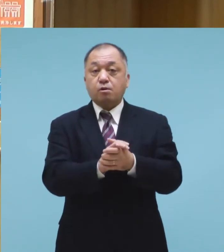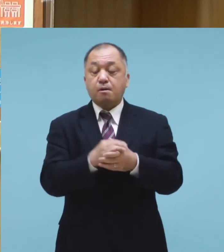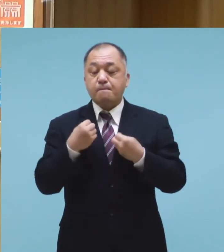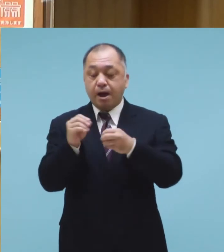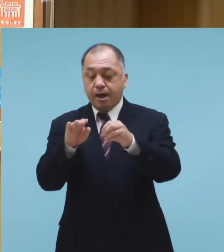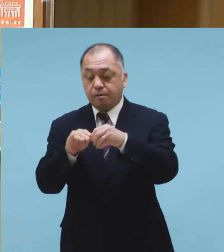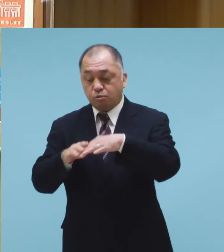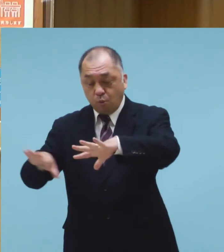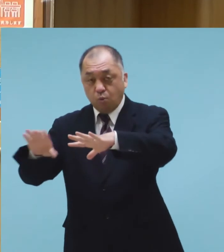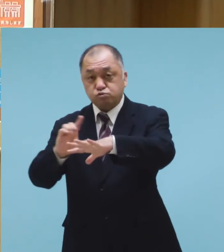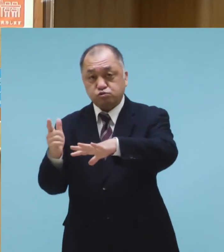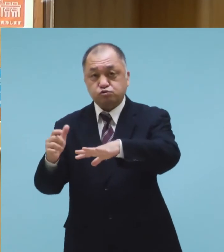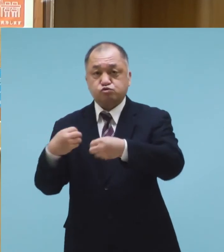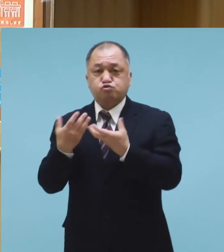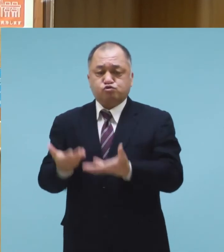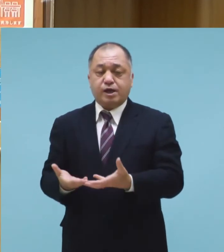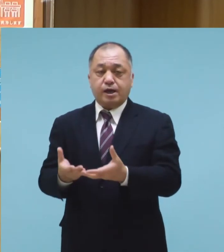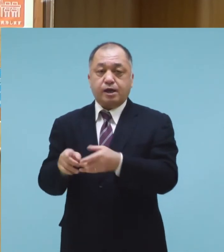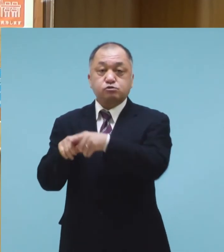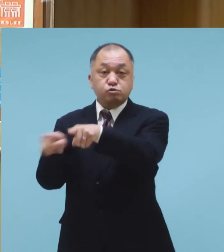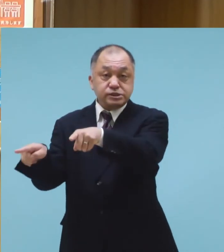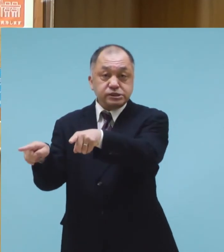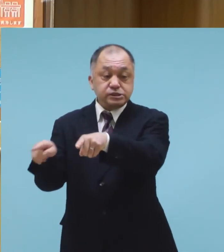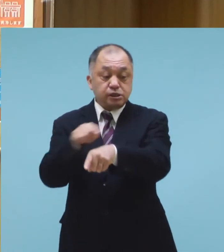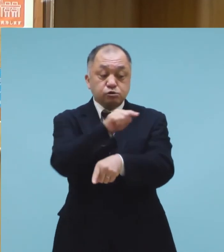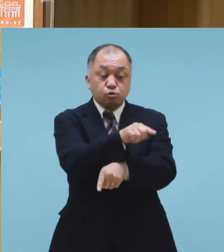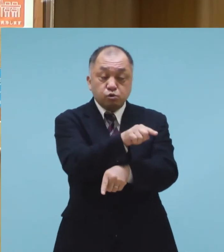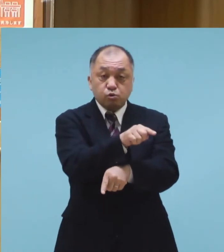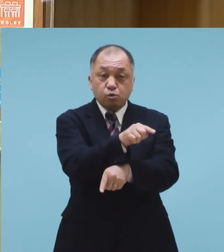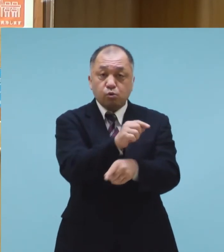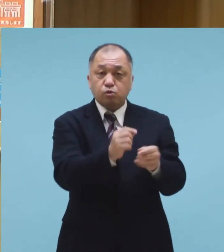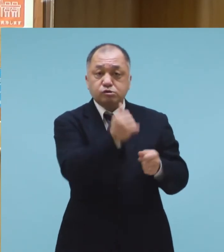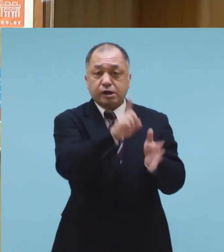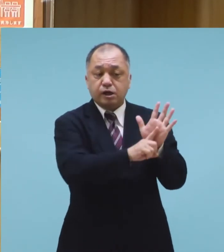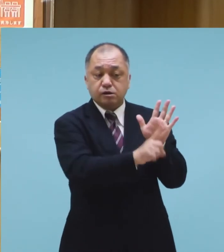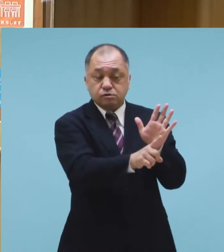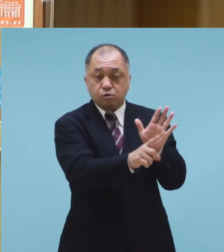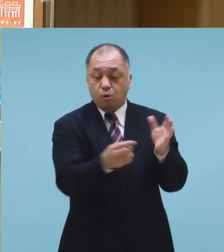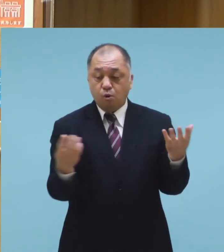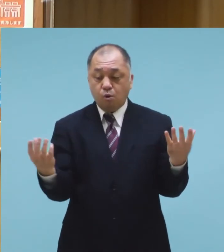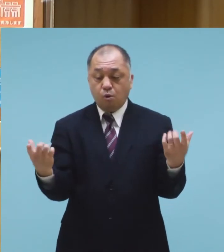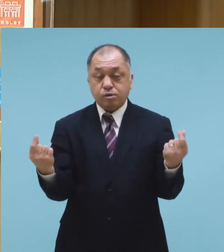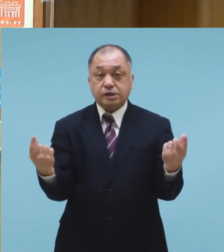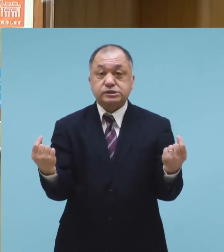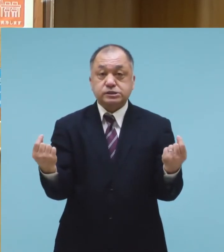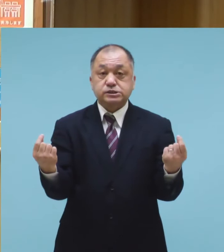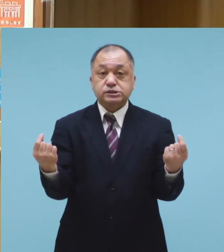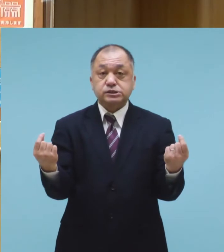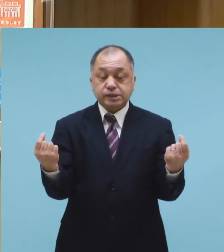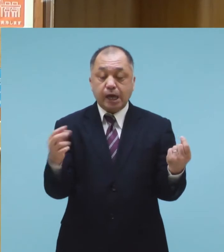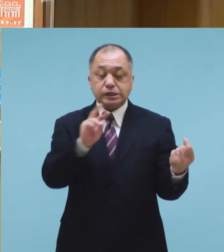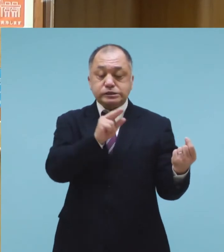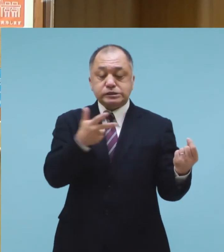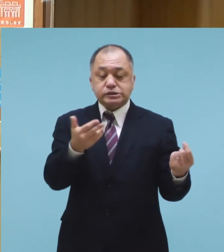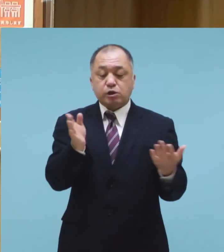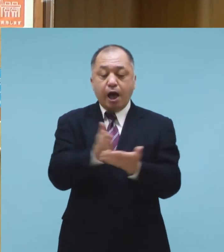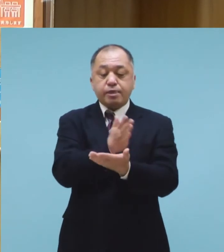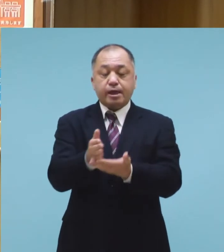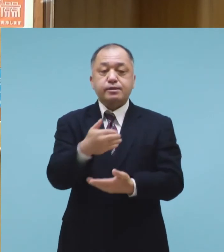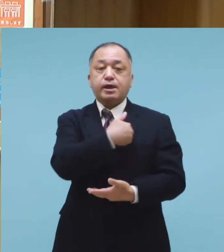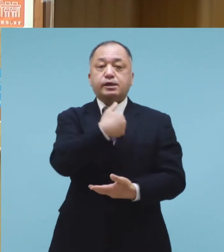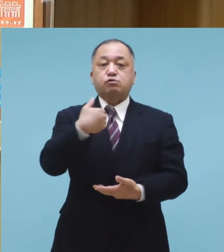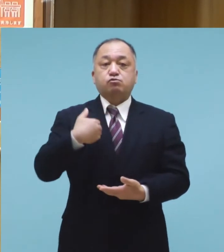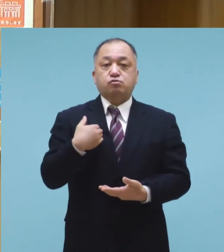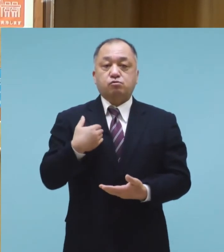置なのに緊急事態宣言と同じような対応ができるってなってますね、知事の判断で。なの